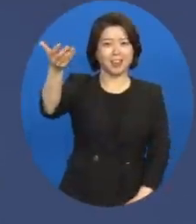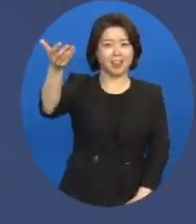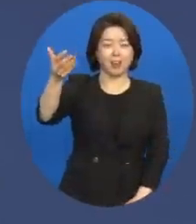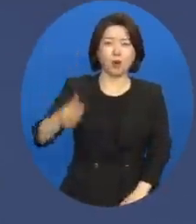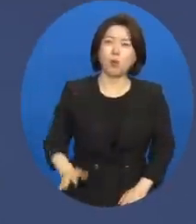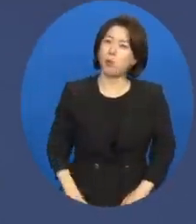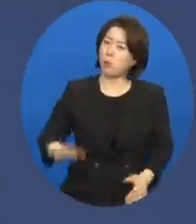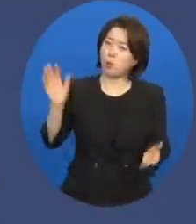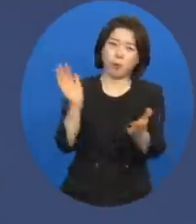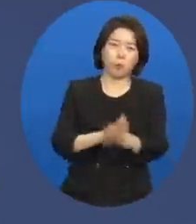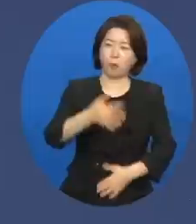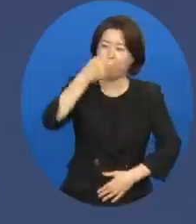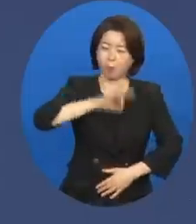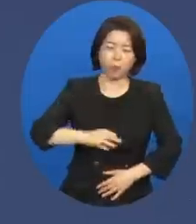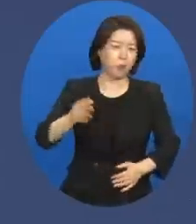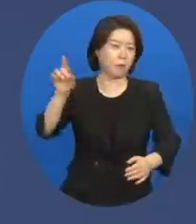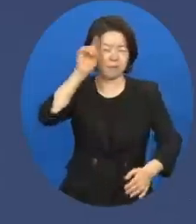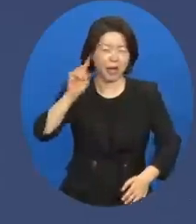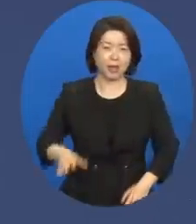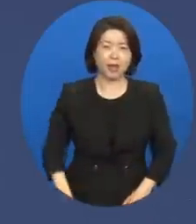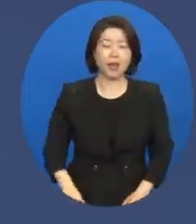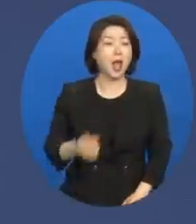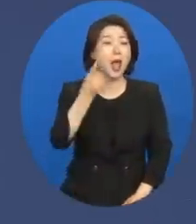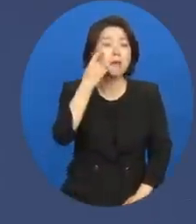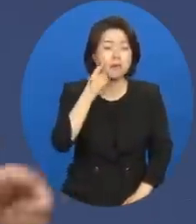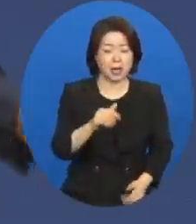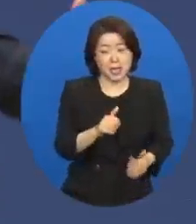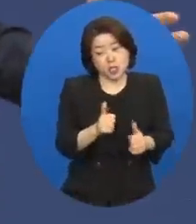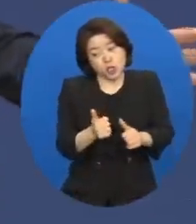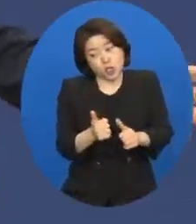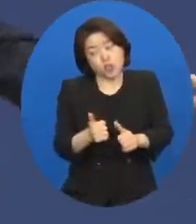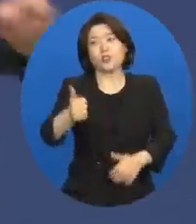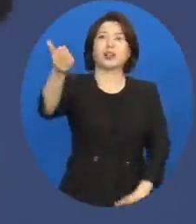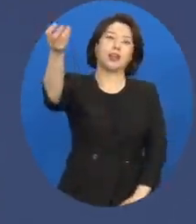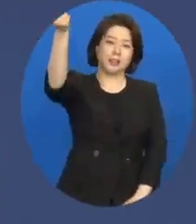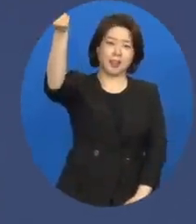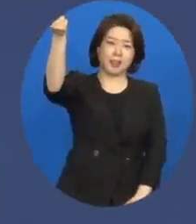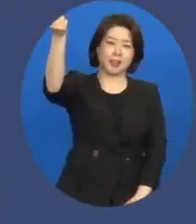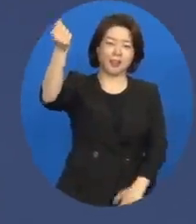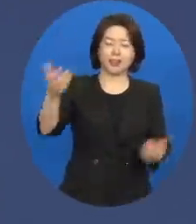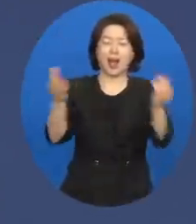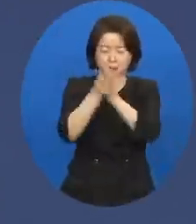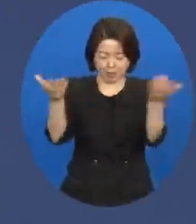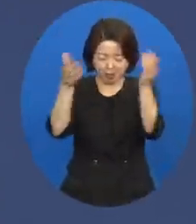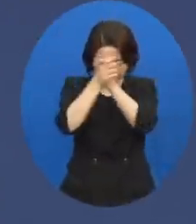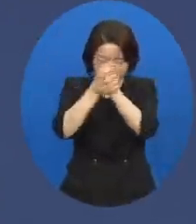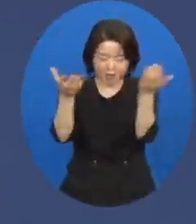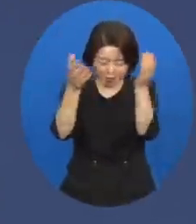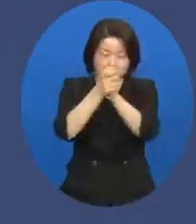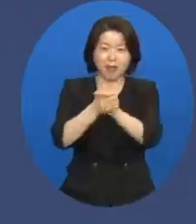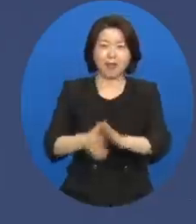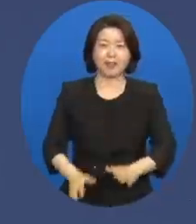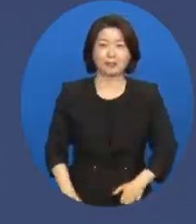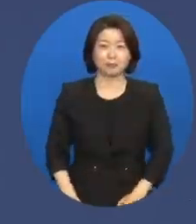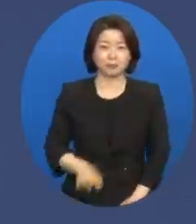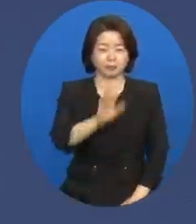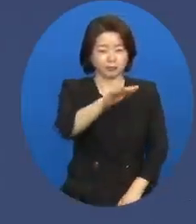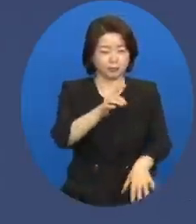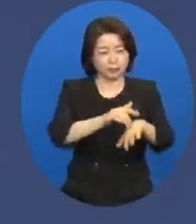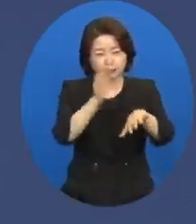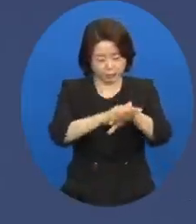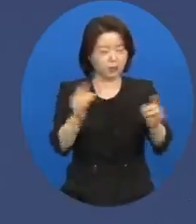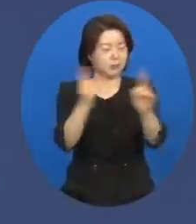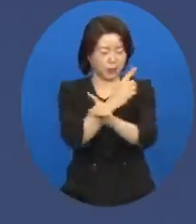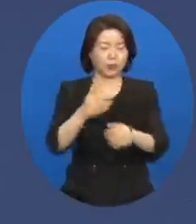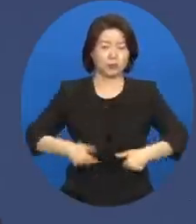효과가 만점이더라고요. 주여. 한번 해보세요. 죽! 깨 있네. 아멘, 아멘, 아멘. 아직 말 보르장부터